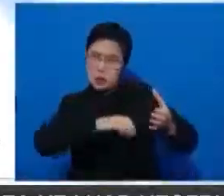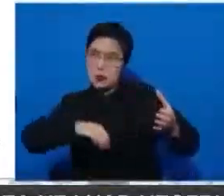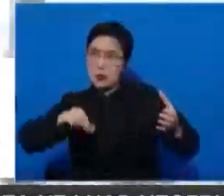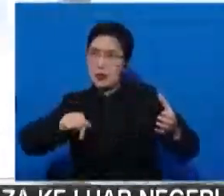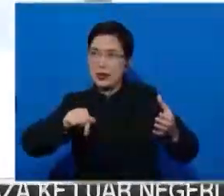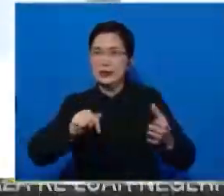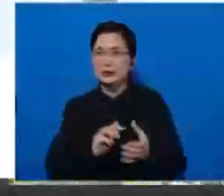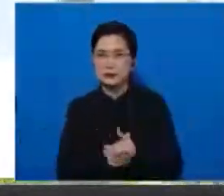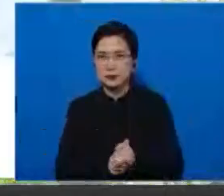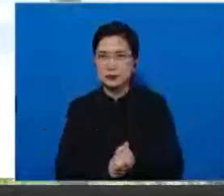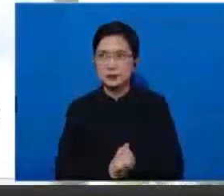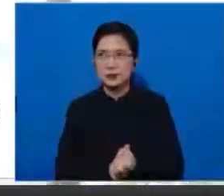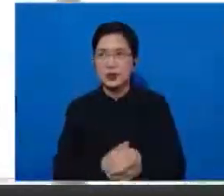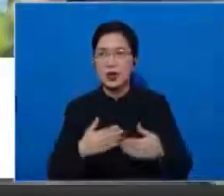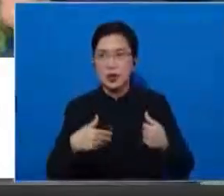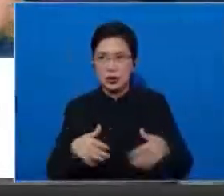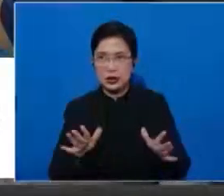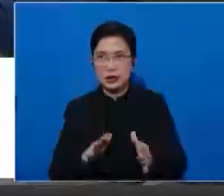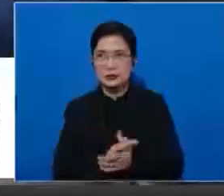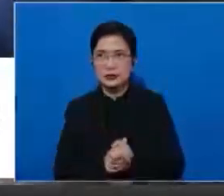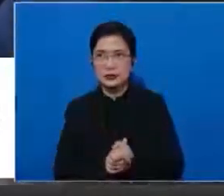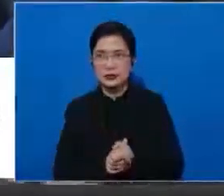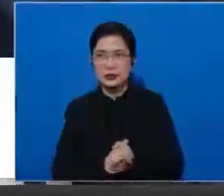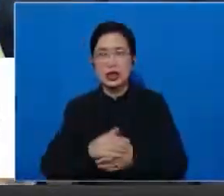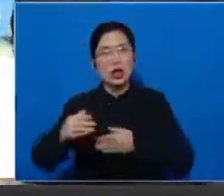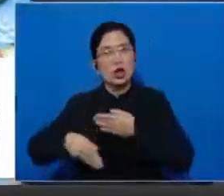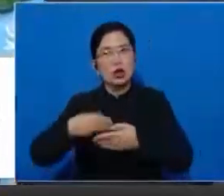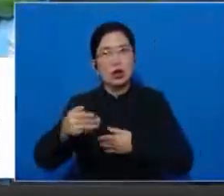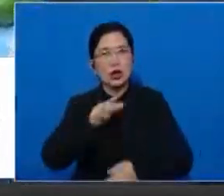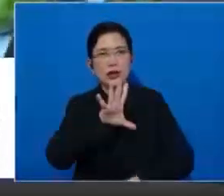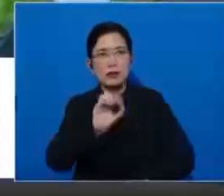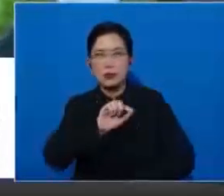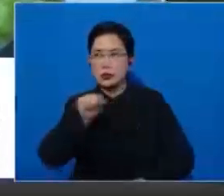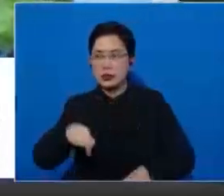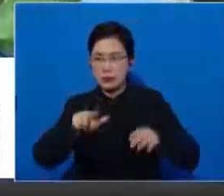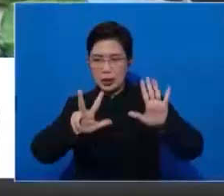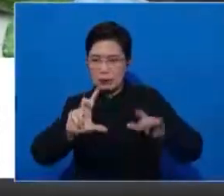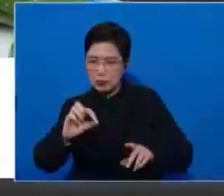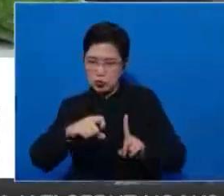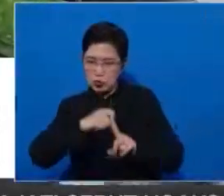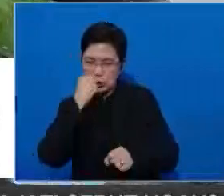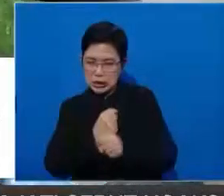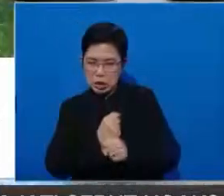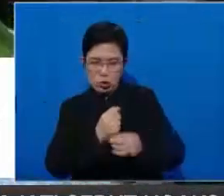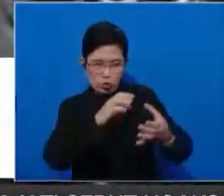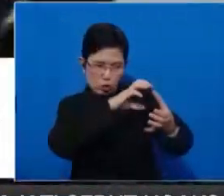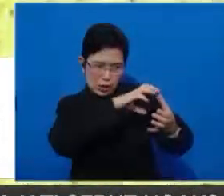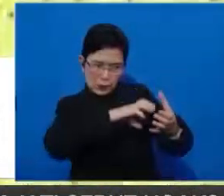Bila cuaca tengah bersahabat, produsen pepaya di tempat ini mengolah 50-80 kg pepaya muda setiap